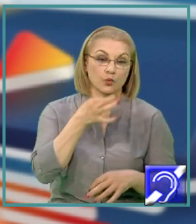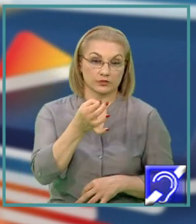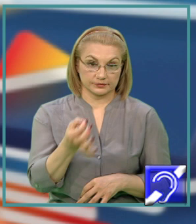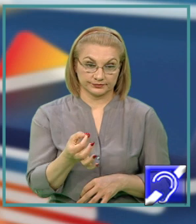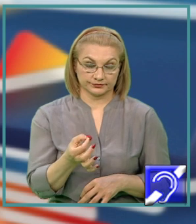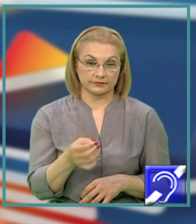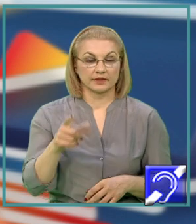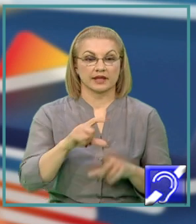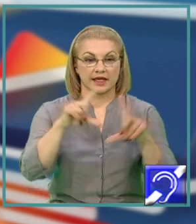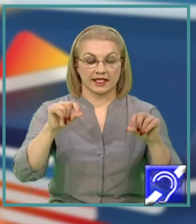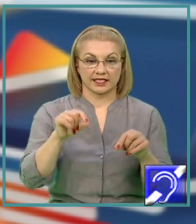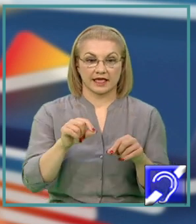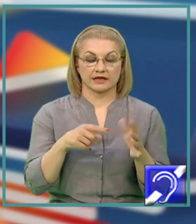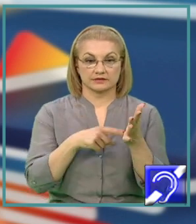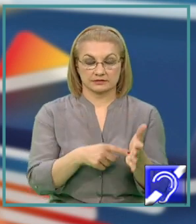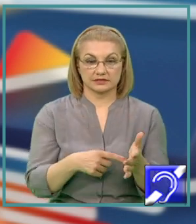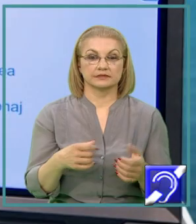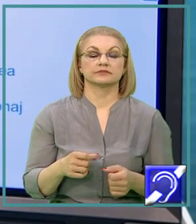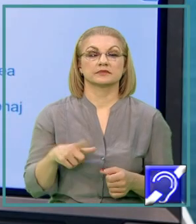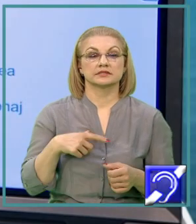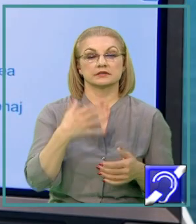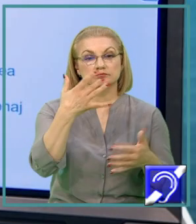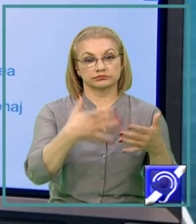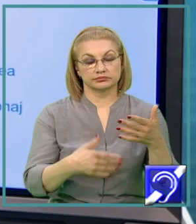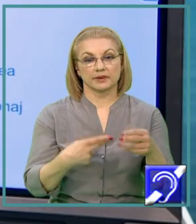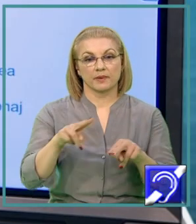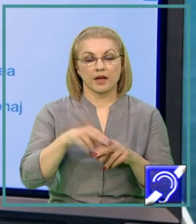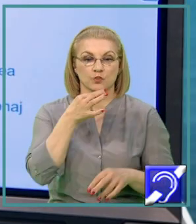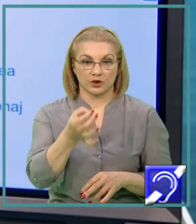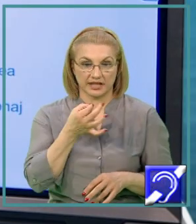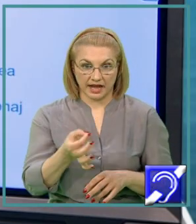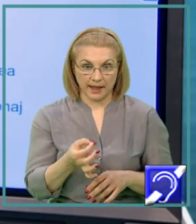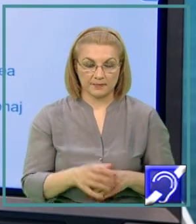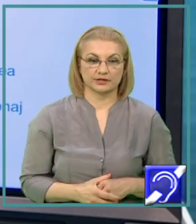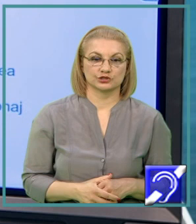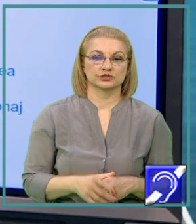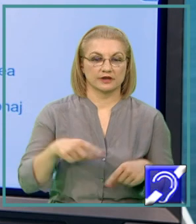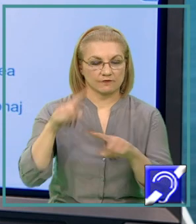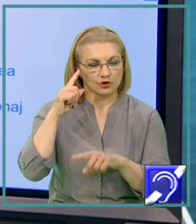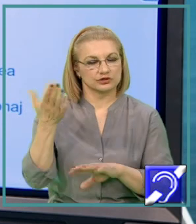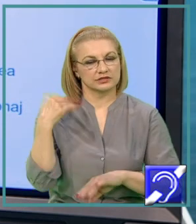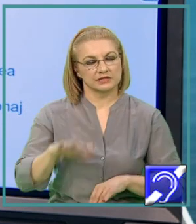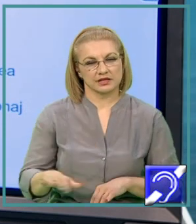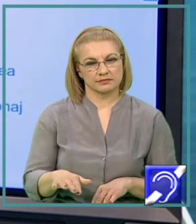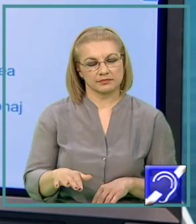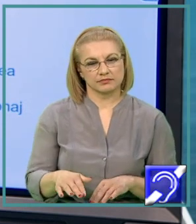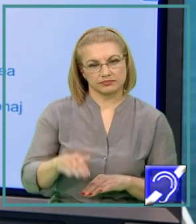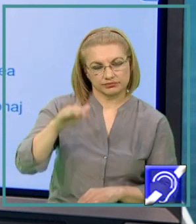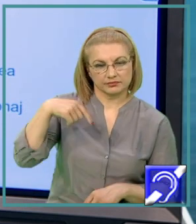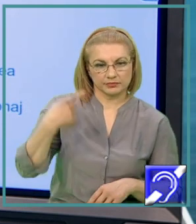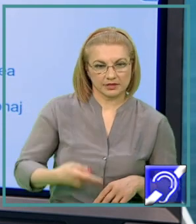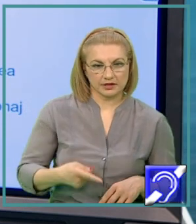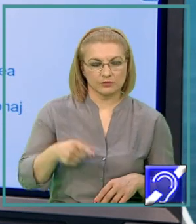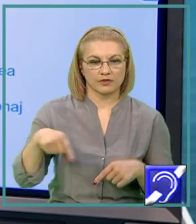textul dramatic dintr-o succesiune de replici. Replica, știți foarte bine, din clasele mici, de când ați